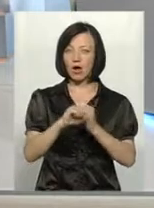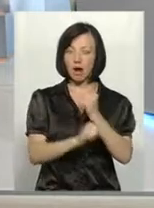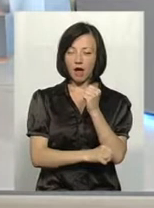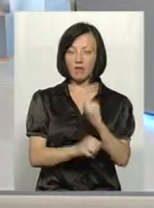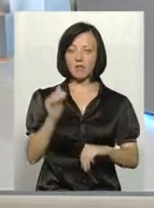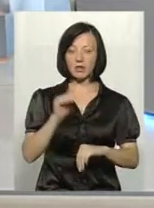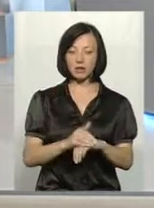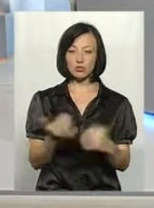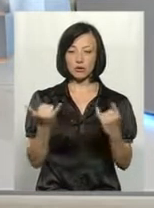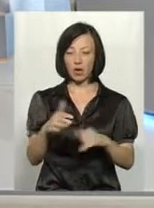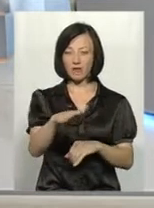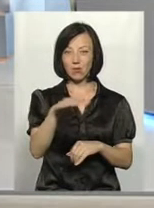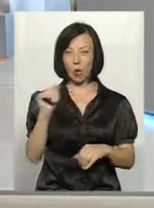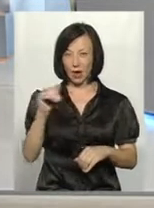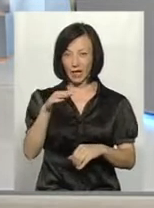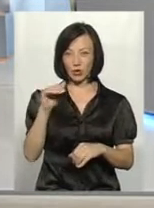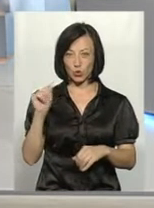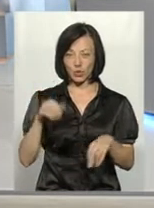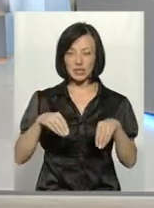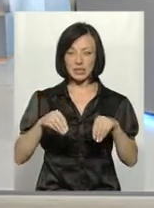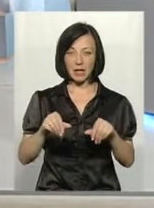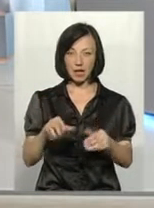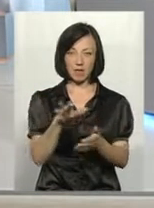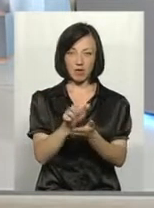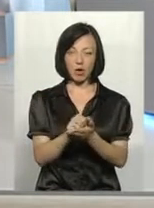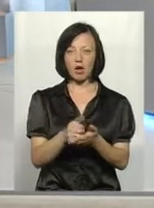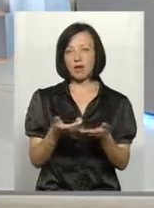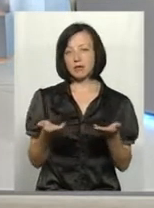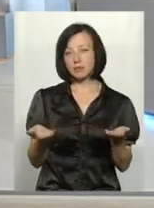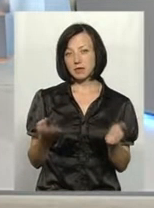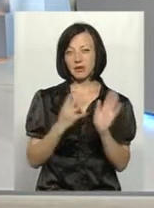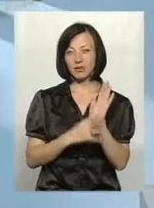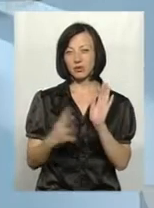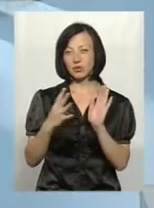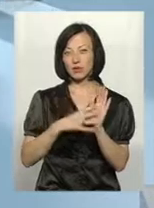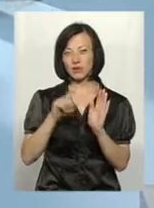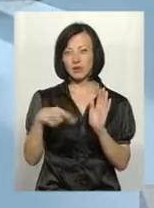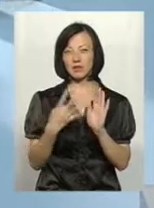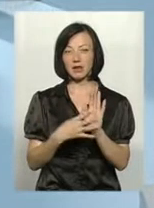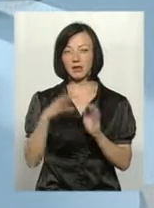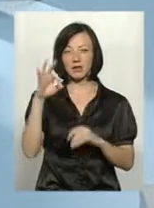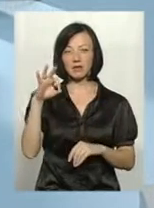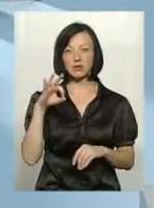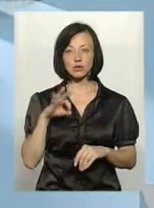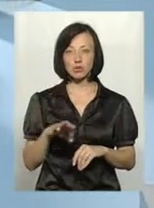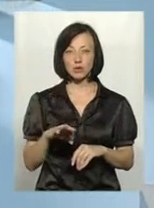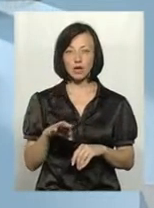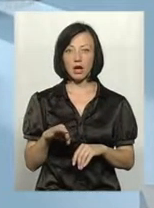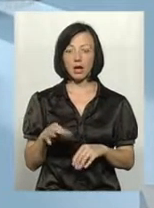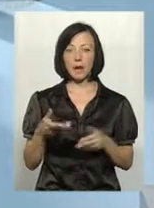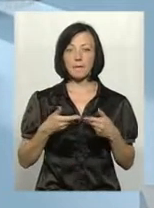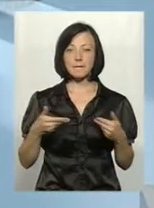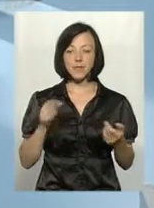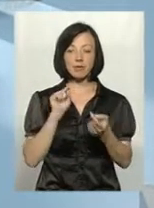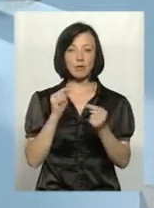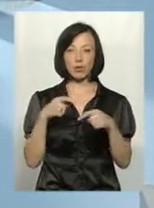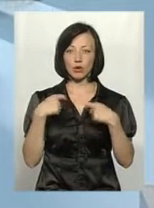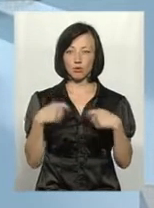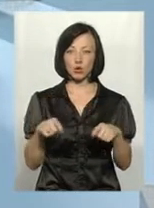фактично сьогодні орендують землю, ми в своїй масі, ну, напевно, що 99,9% ми проти